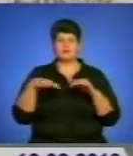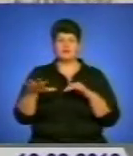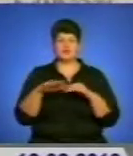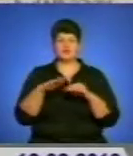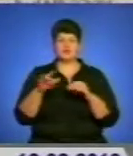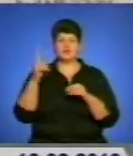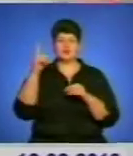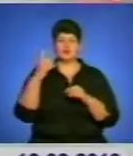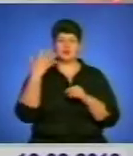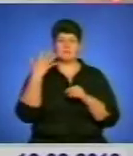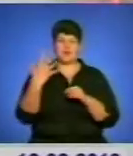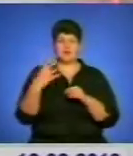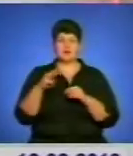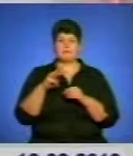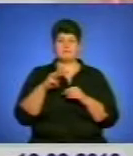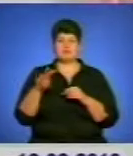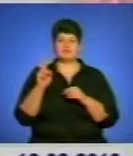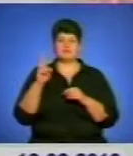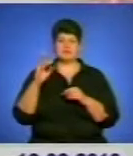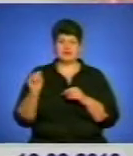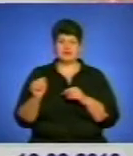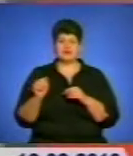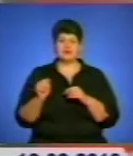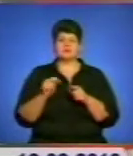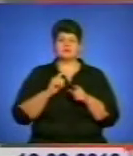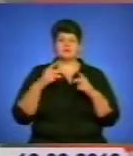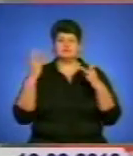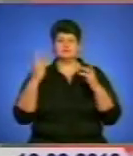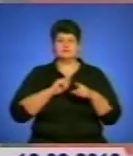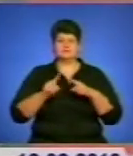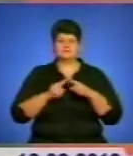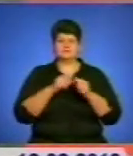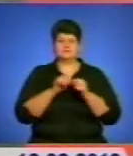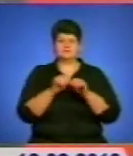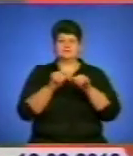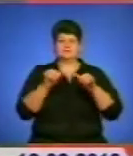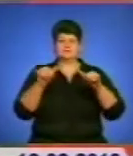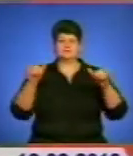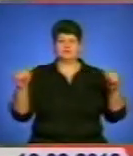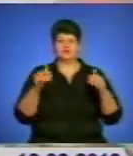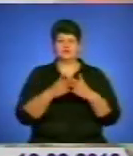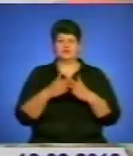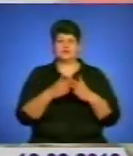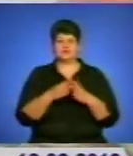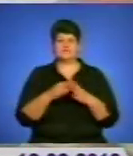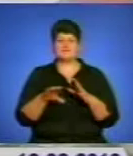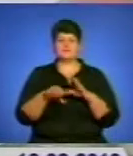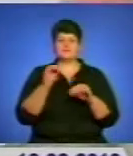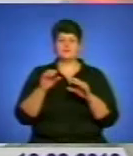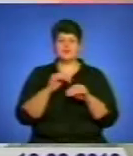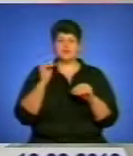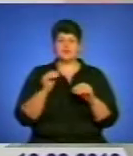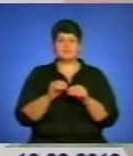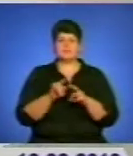становила 105 метрів квадратних. Полум'я швидко поширювали, загрожуючи перекинутись на сусідні виробничі приміщення та газову